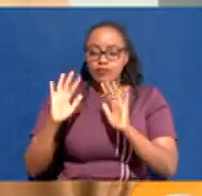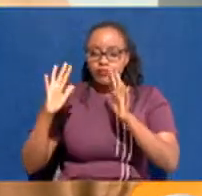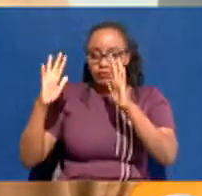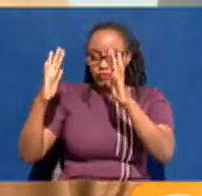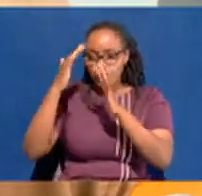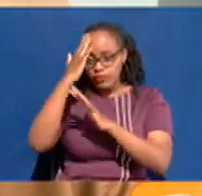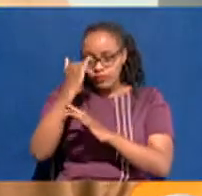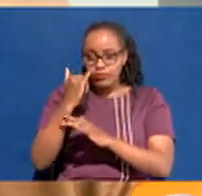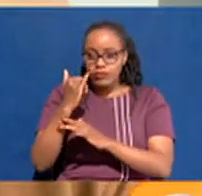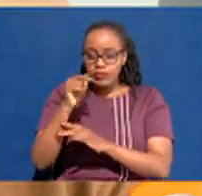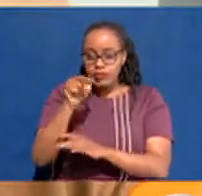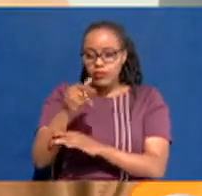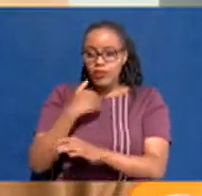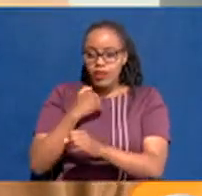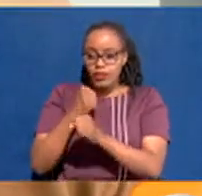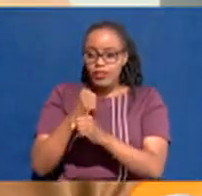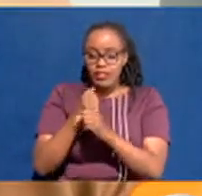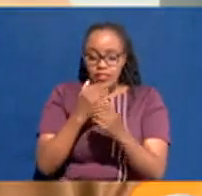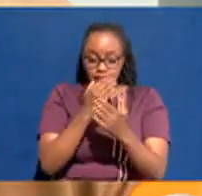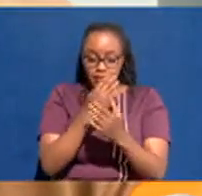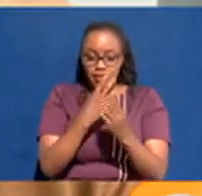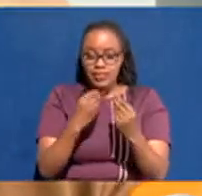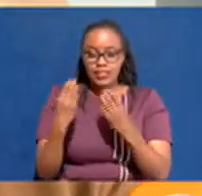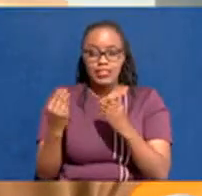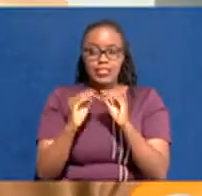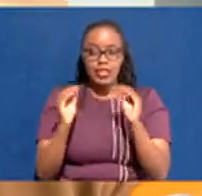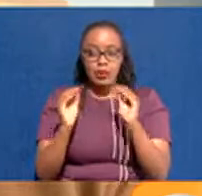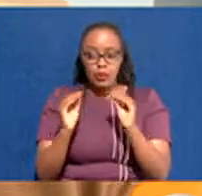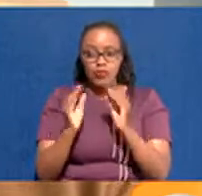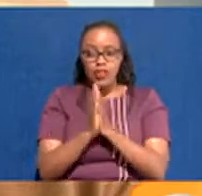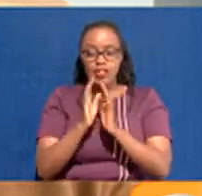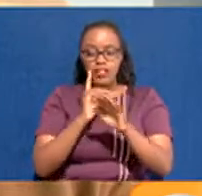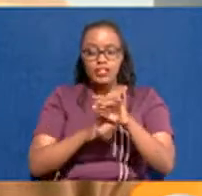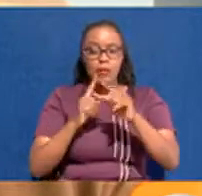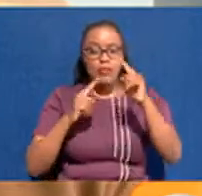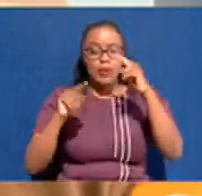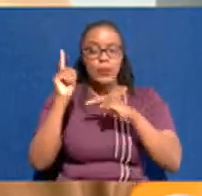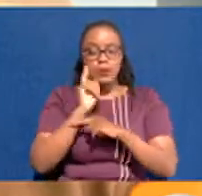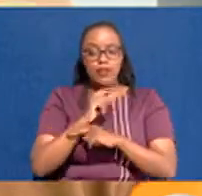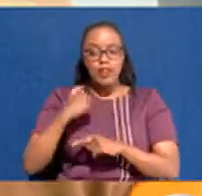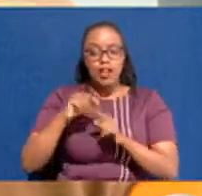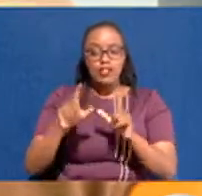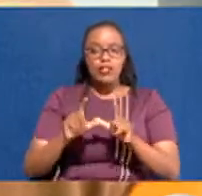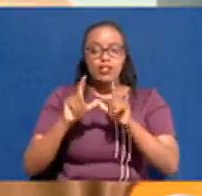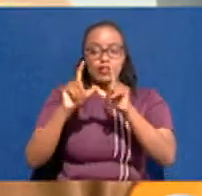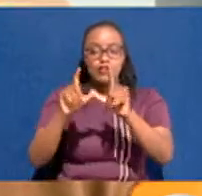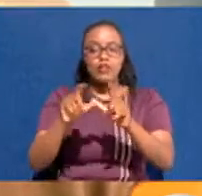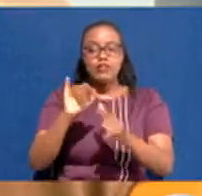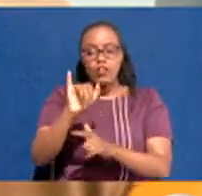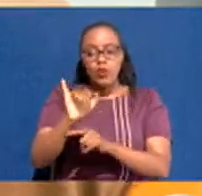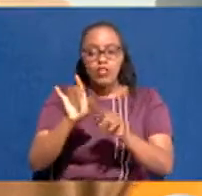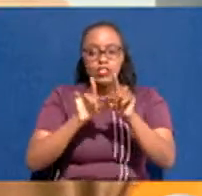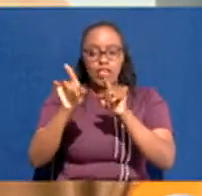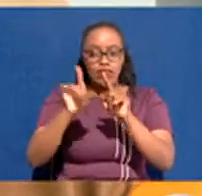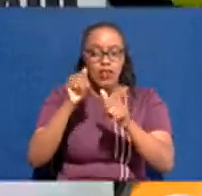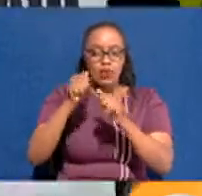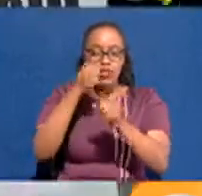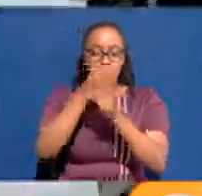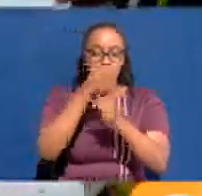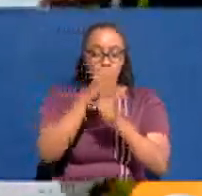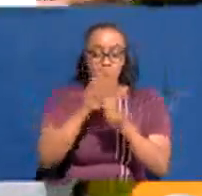kongole, kwa sababu si jambo rahisi, na wanaposhinda tunawatunuku na hizo safari zenye